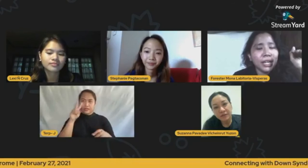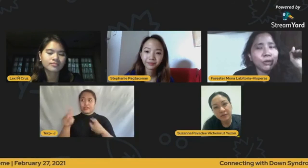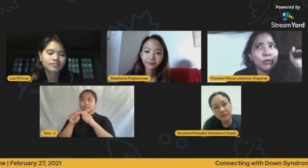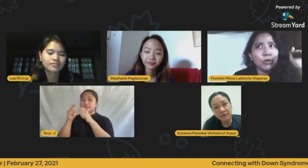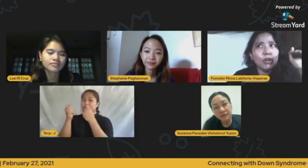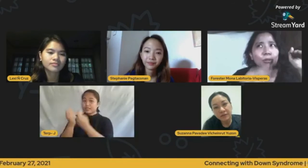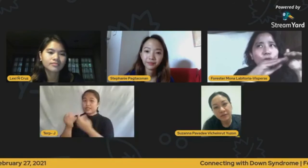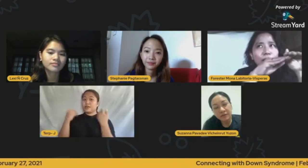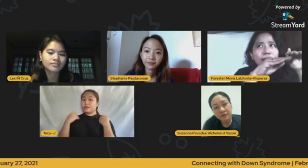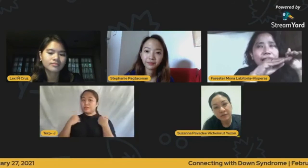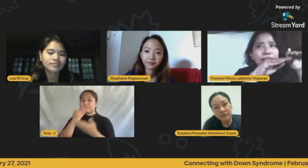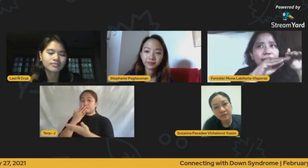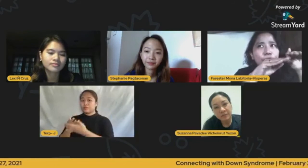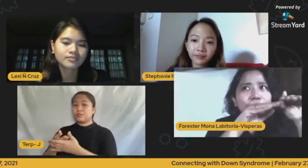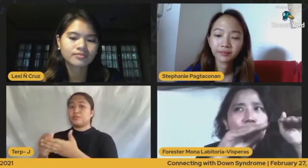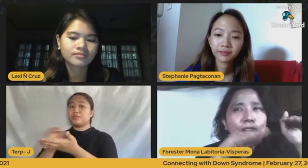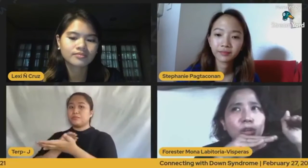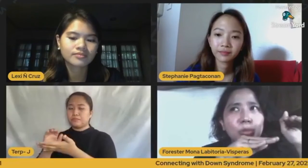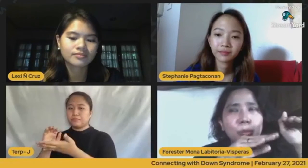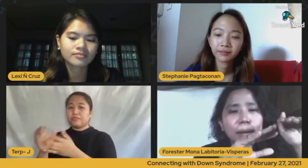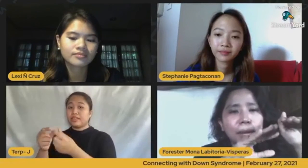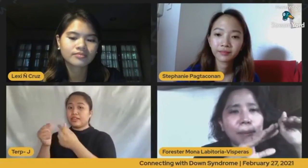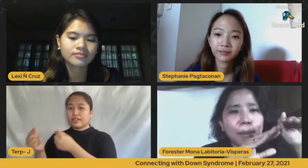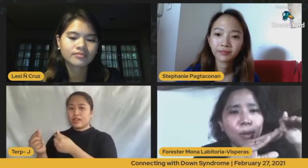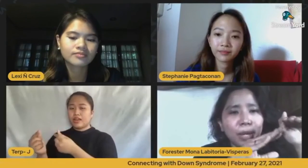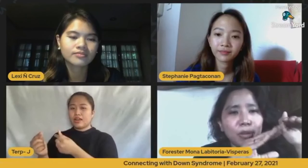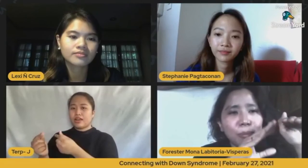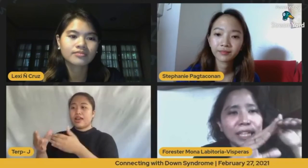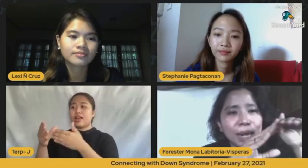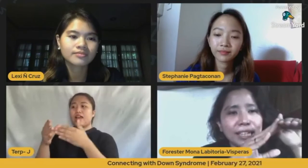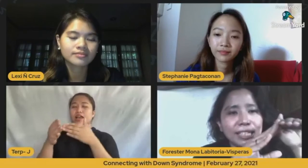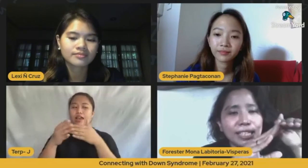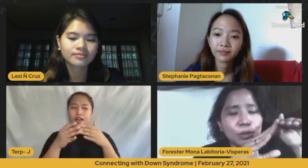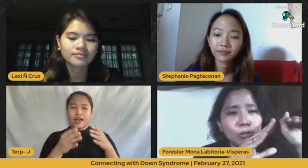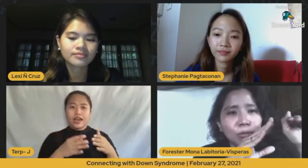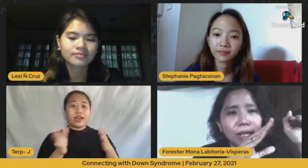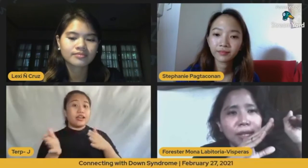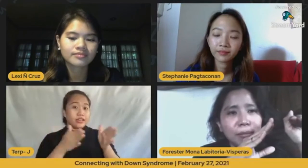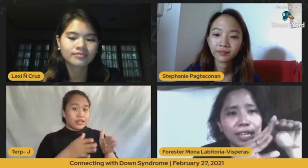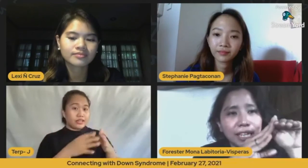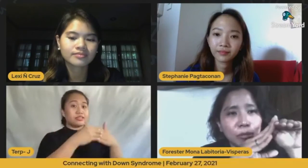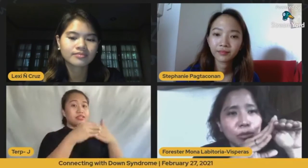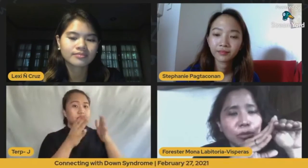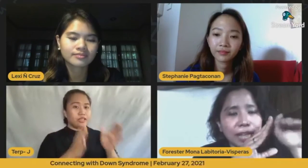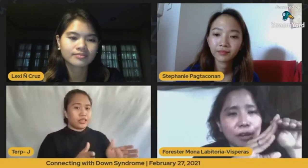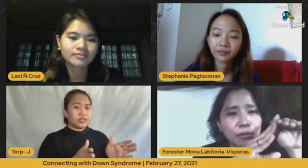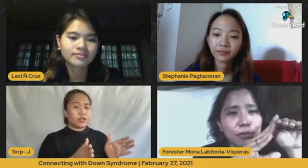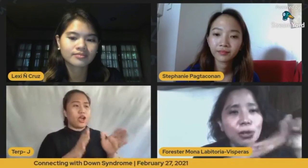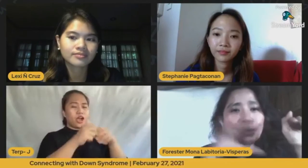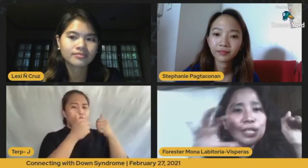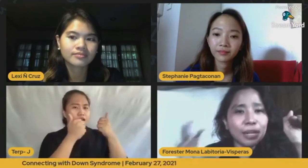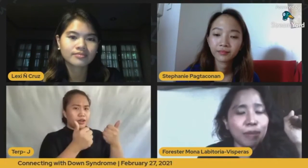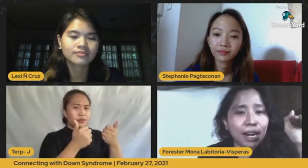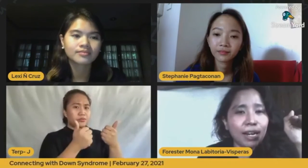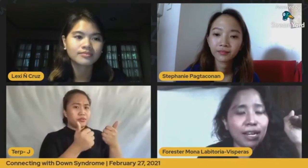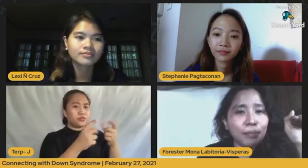Yung goal mo is, as a leader, is paano mo maipapakopya yung best practices nung magaling mong staff dun sa